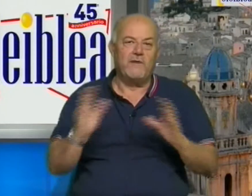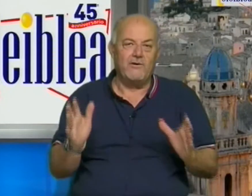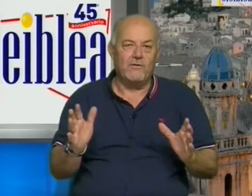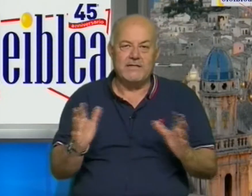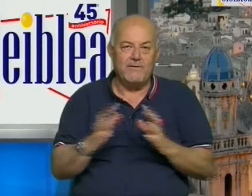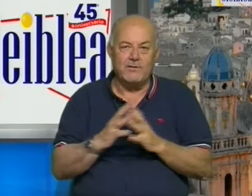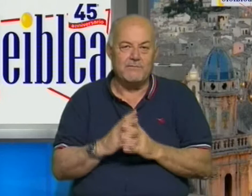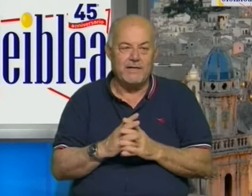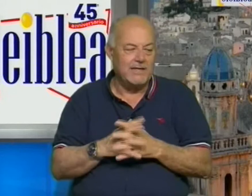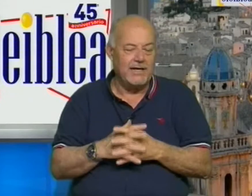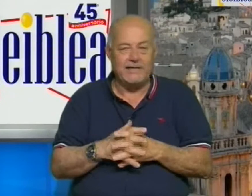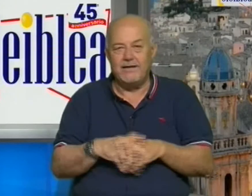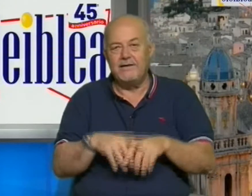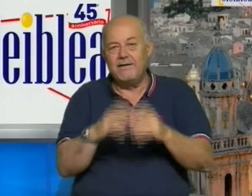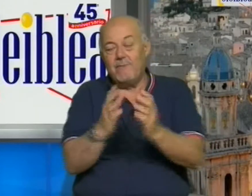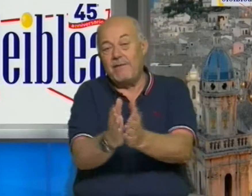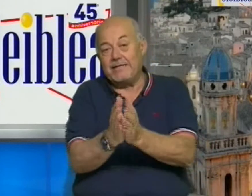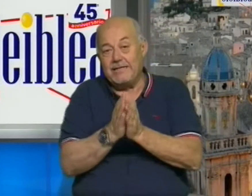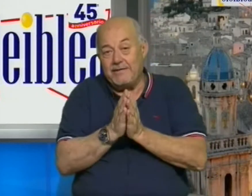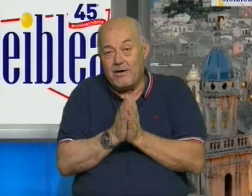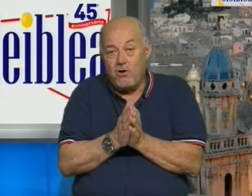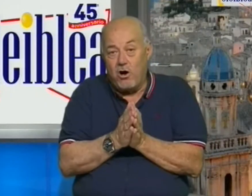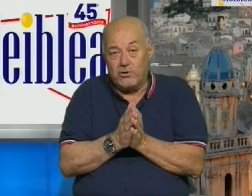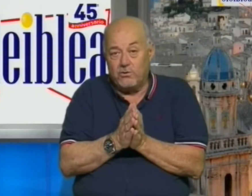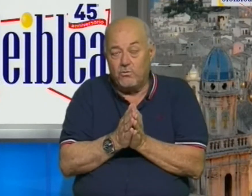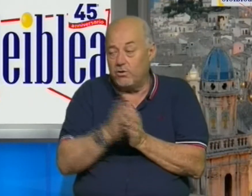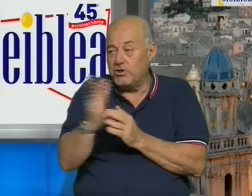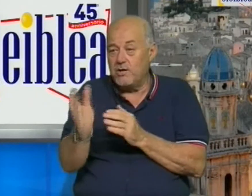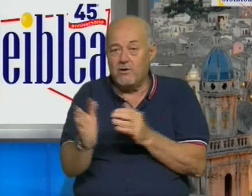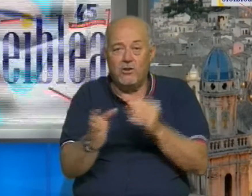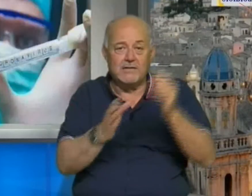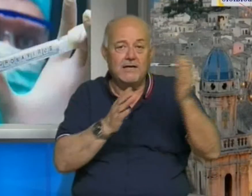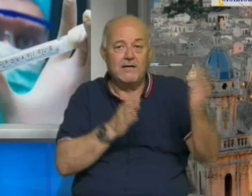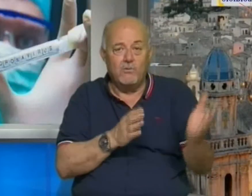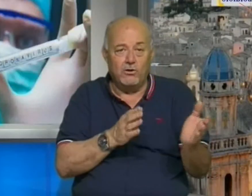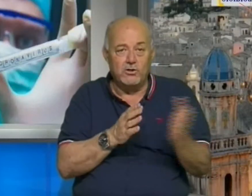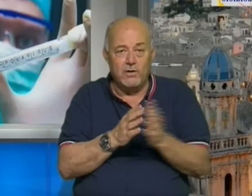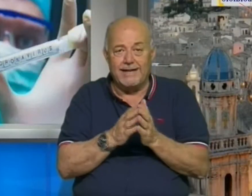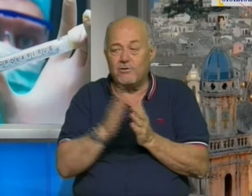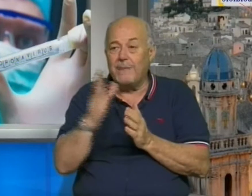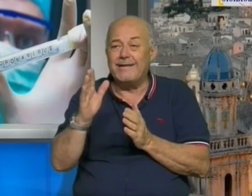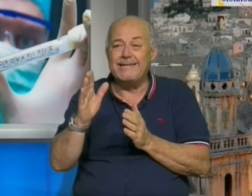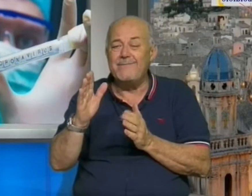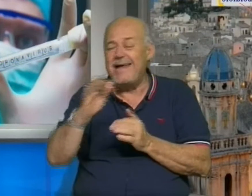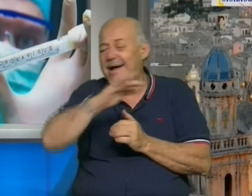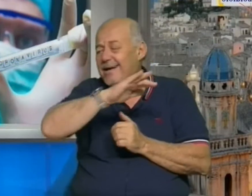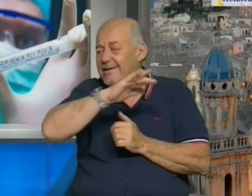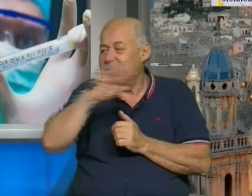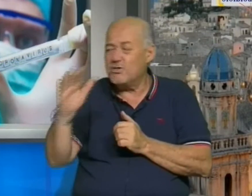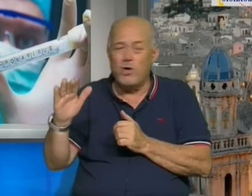tutti fanno queste famose barzellette, ma mettetevi d'accordo, uno dice una cosa, uno dice un altro, la